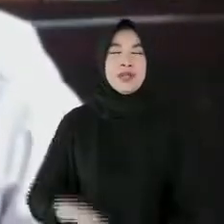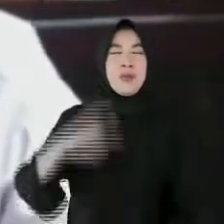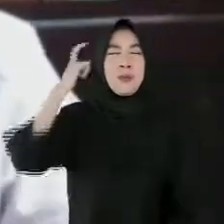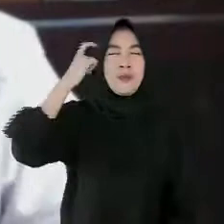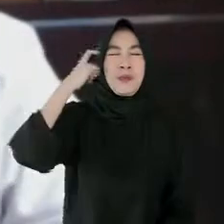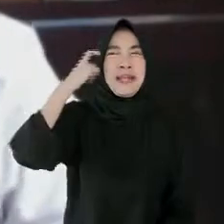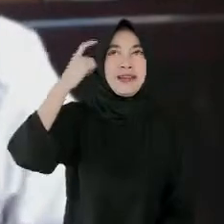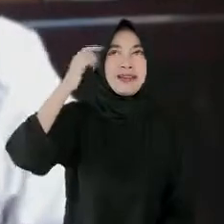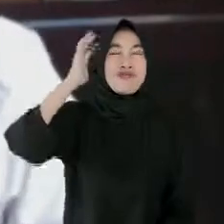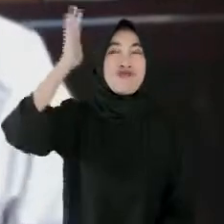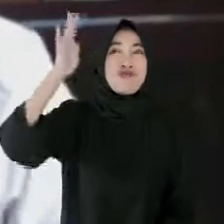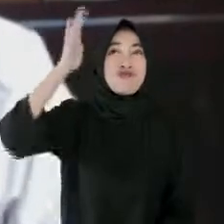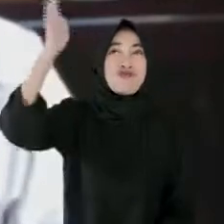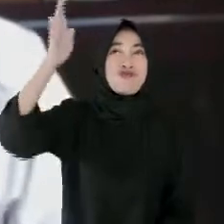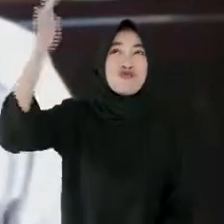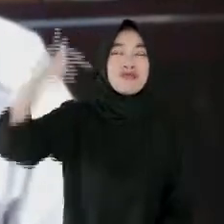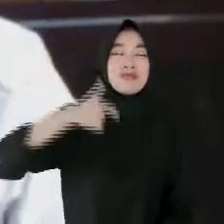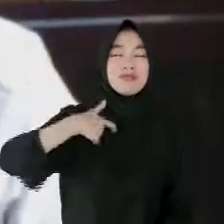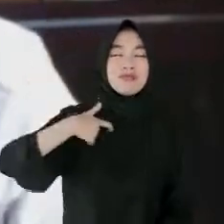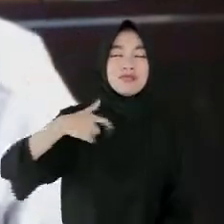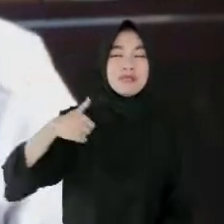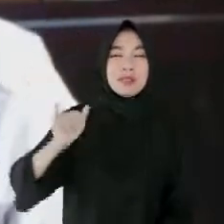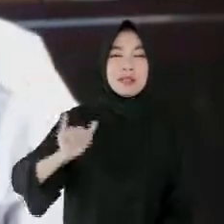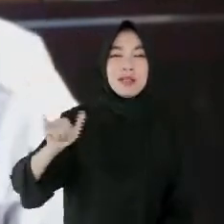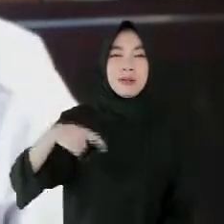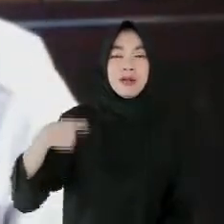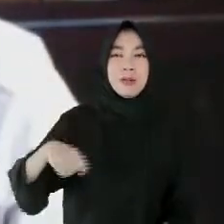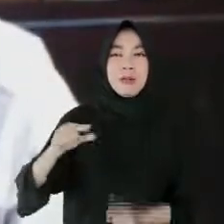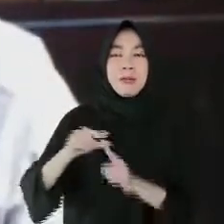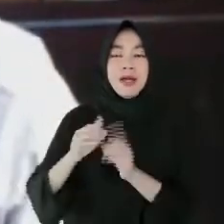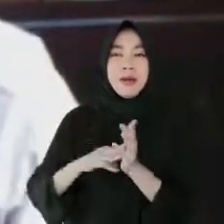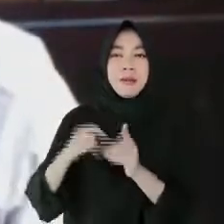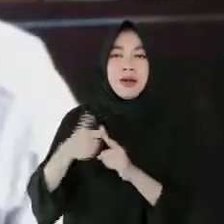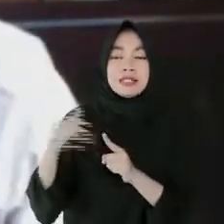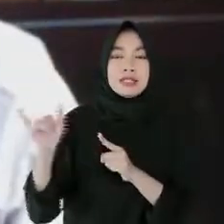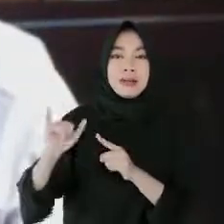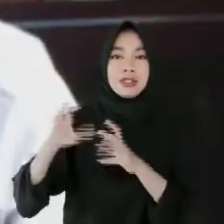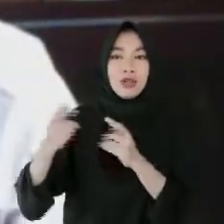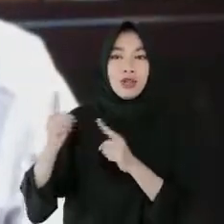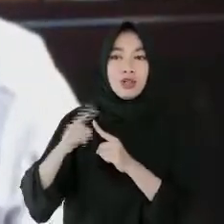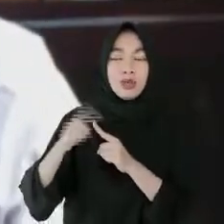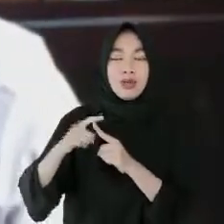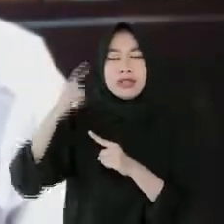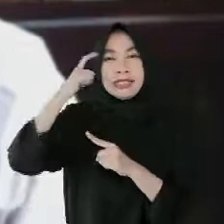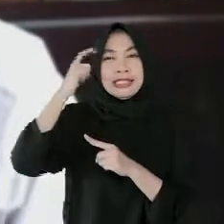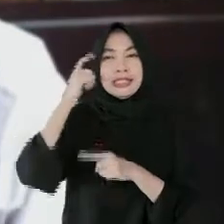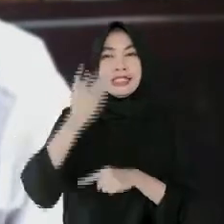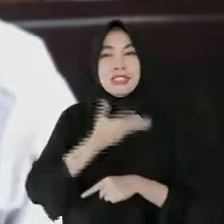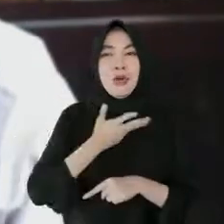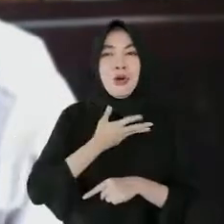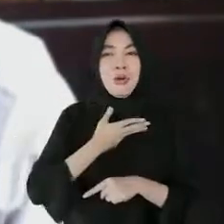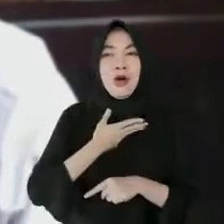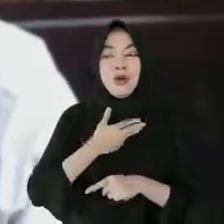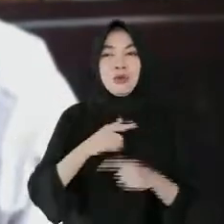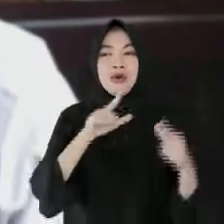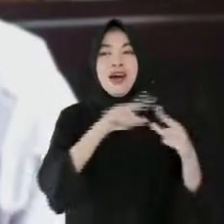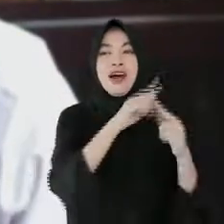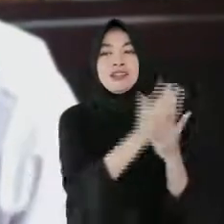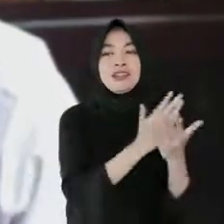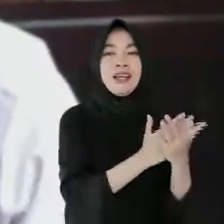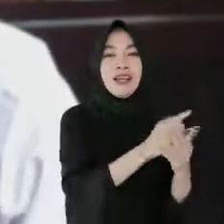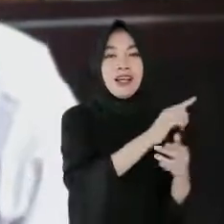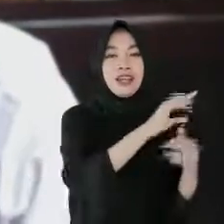ia Menpora bersama kemenkopmk dansatgas itu pengennya eh event Tokyo itu kami copy